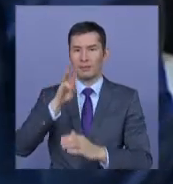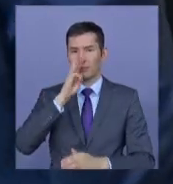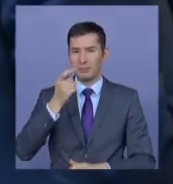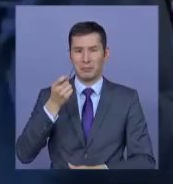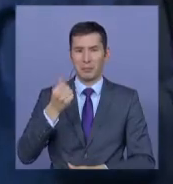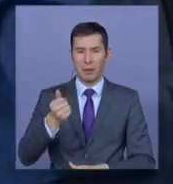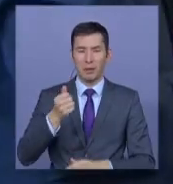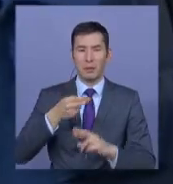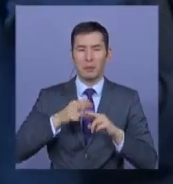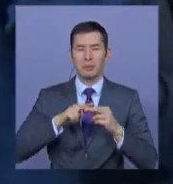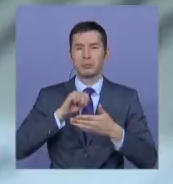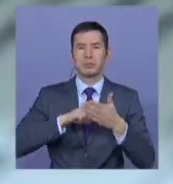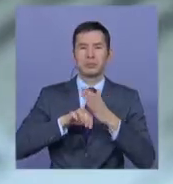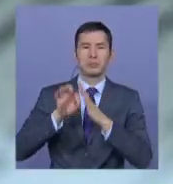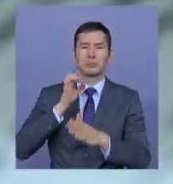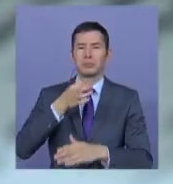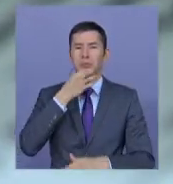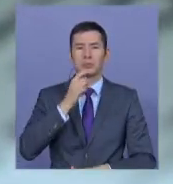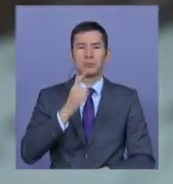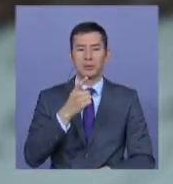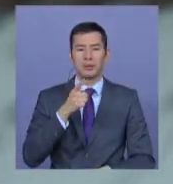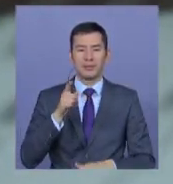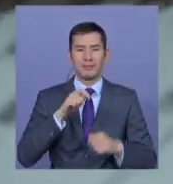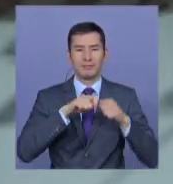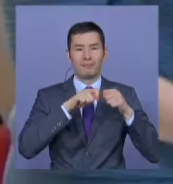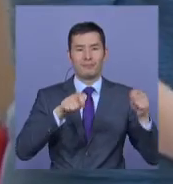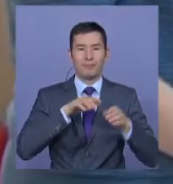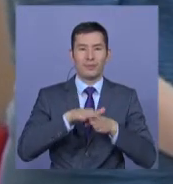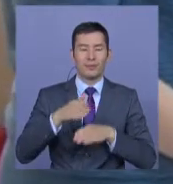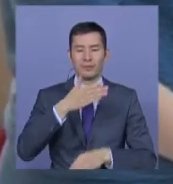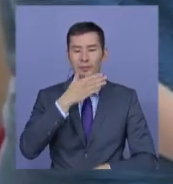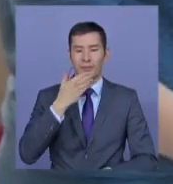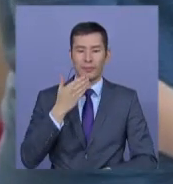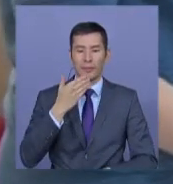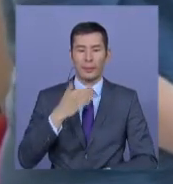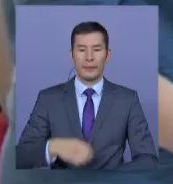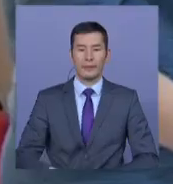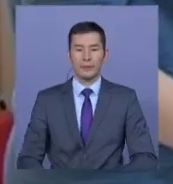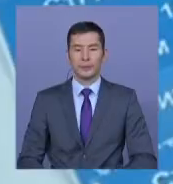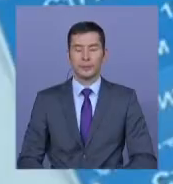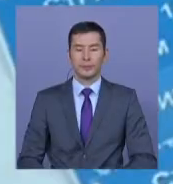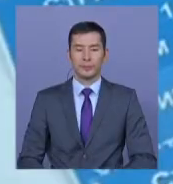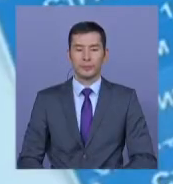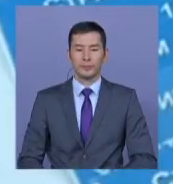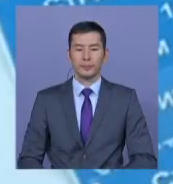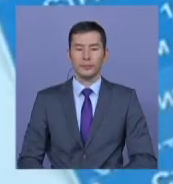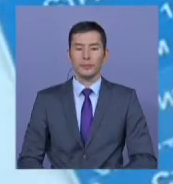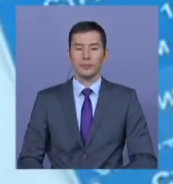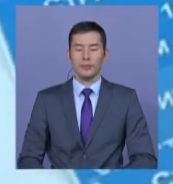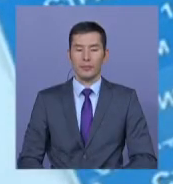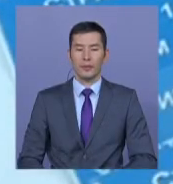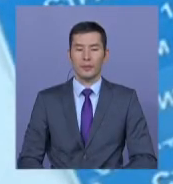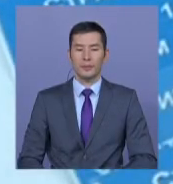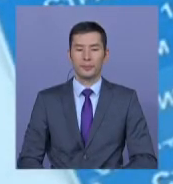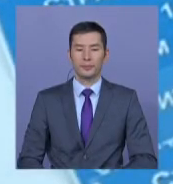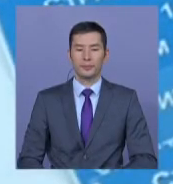істері агенттігінің төрайымына жолдауды жөн санады. Кәсіпкерлердің әдейі мемлекеттік қызметке өтіп, өз кәсібіне қамқоршылық танытпай ма деген сауалына Анар Жайылғанова былай